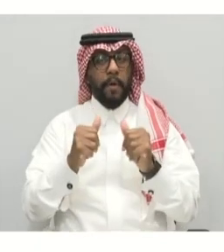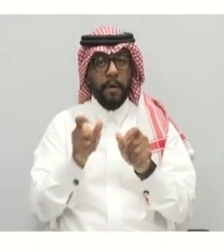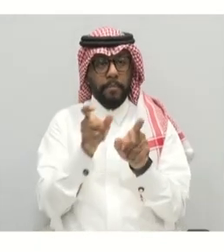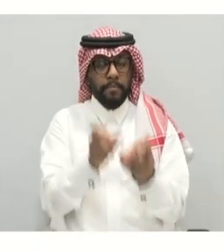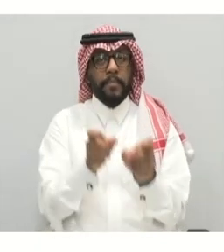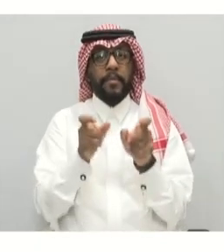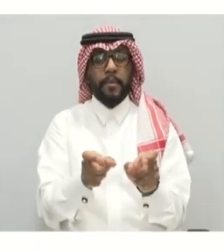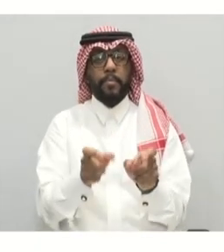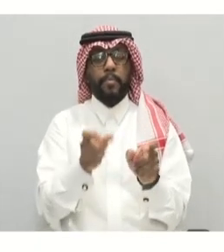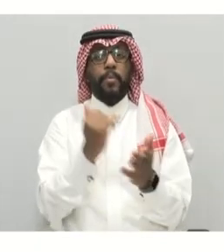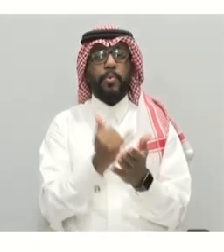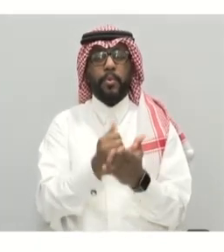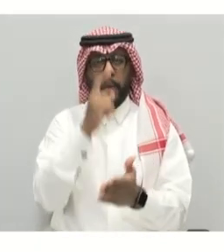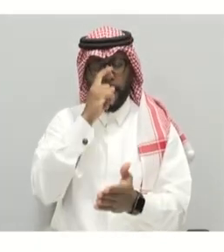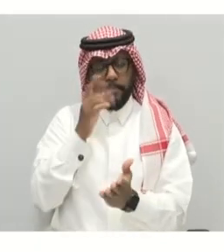بالمسؤوليات